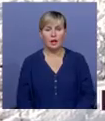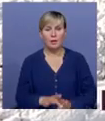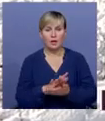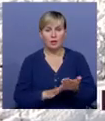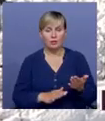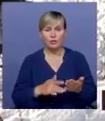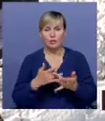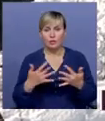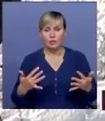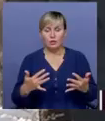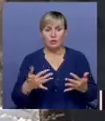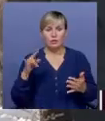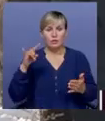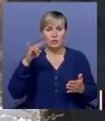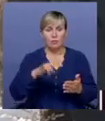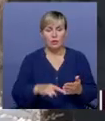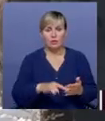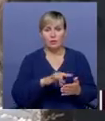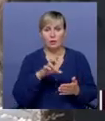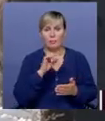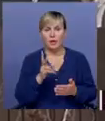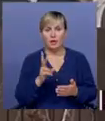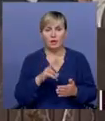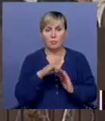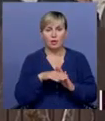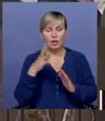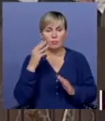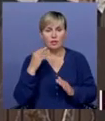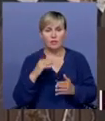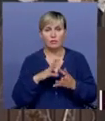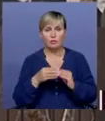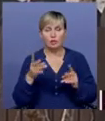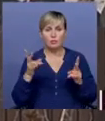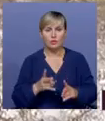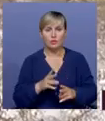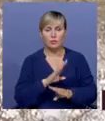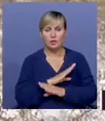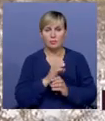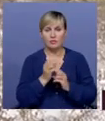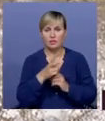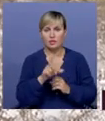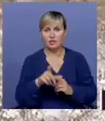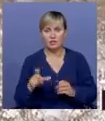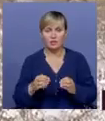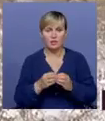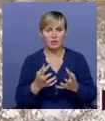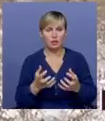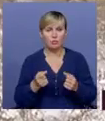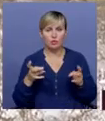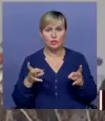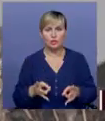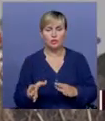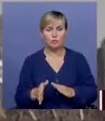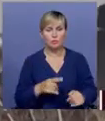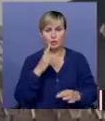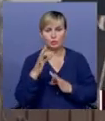Продолжилась череда потрясений крушением самолета авиакомпании БКР под Алматы. В результате происшествия погибли 12 человек, десятки получили ранения.